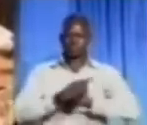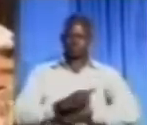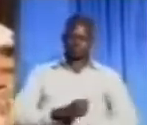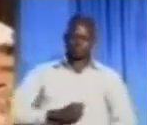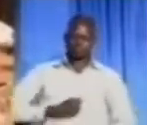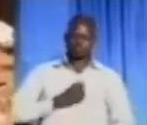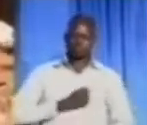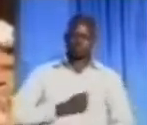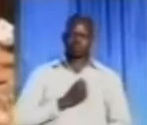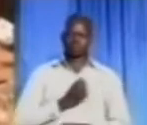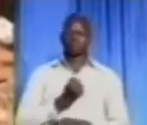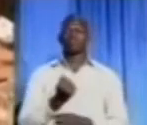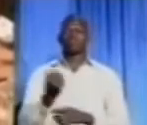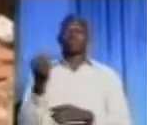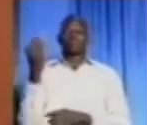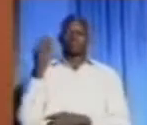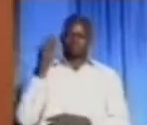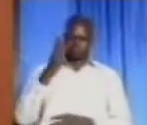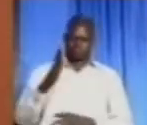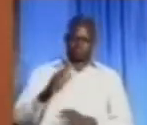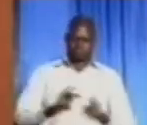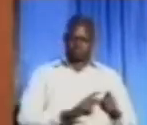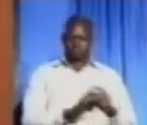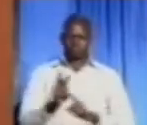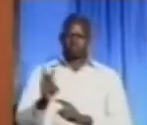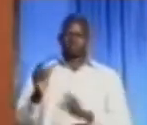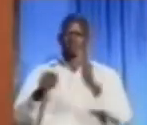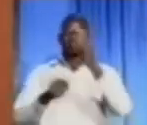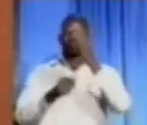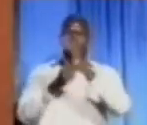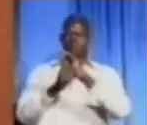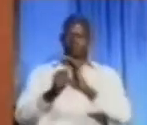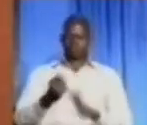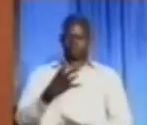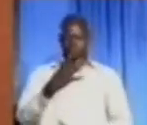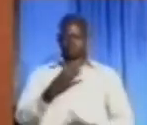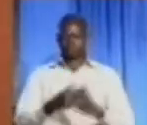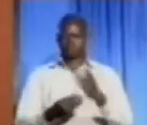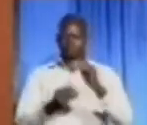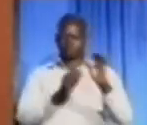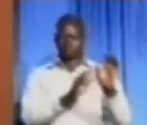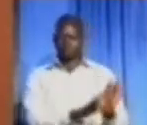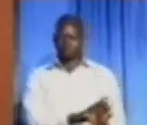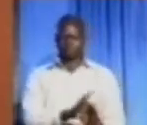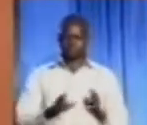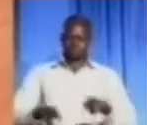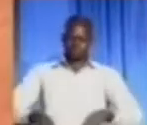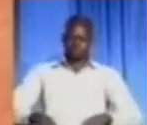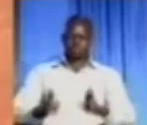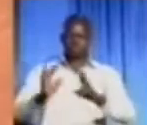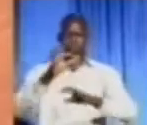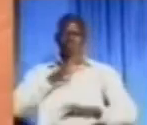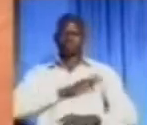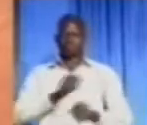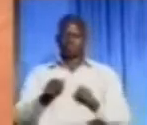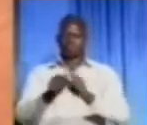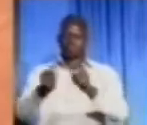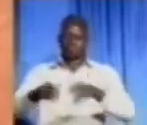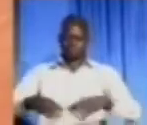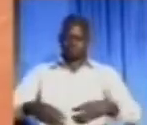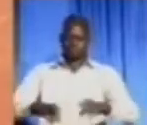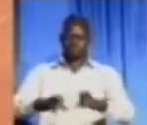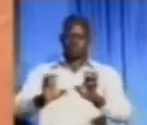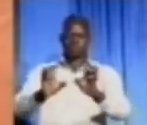découragement. Jadis très fréquentés, ils ont assisté impuissants à l'abandon du tronçon de Dougou-Tougan au profit d'autres routes commerciales